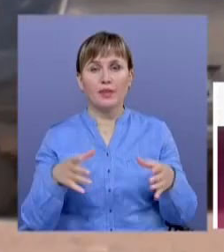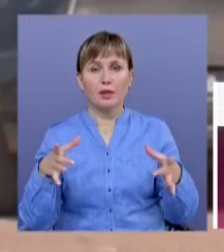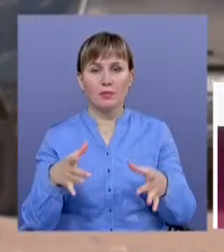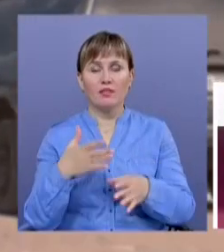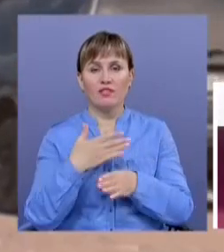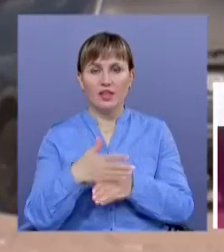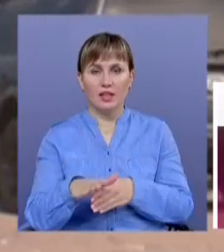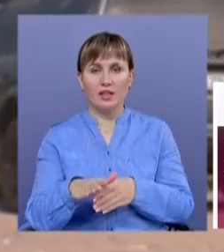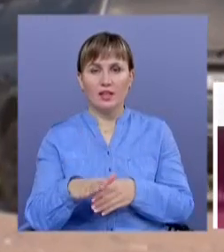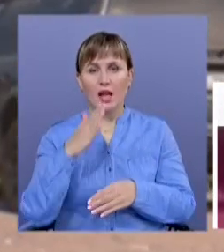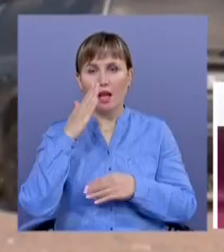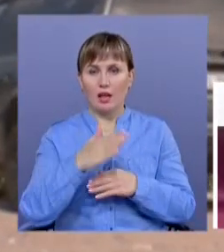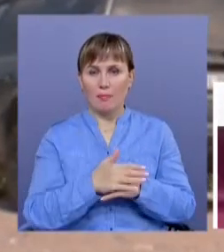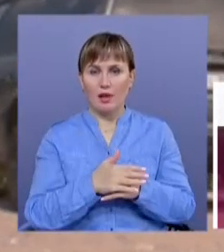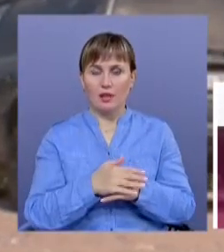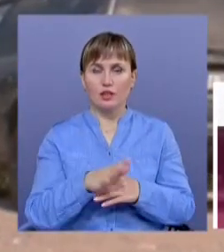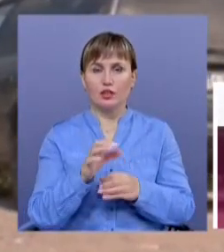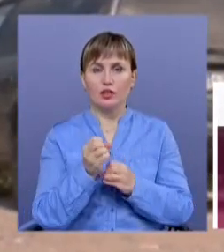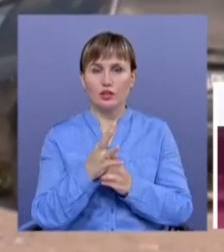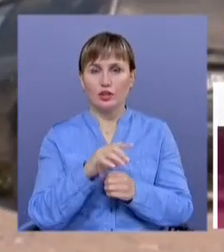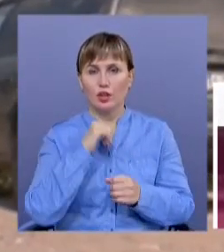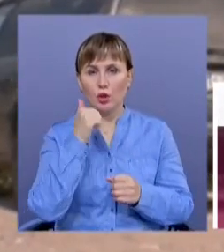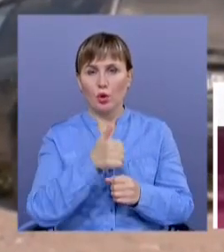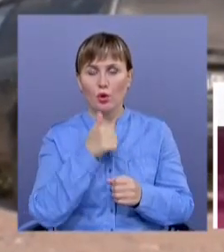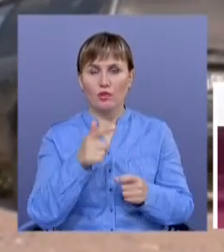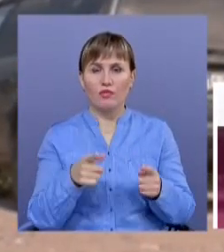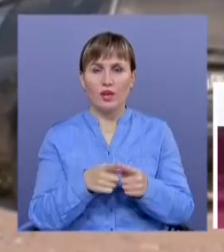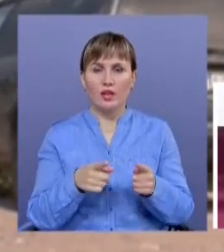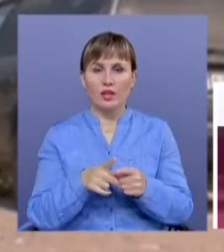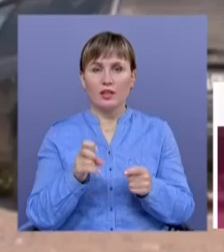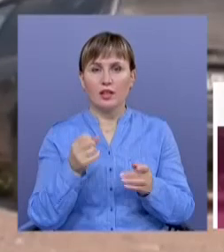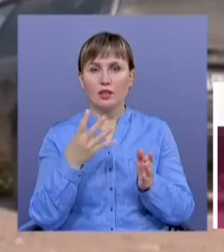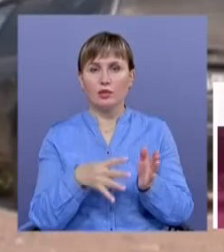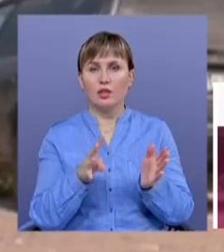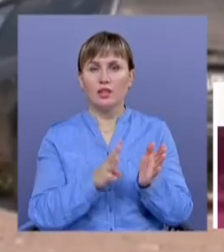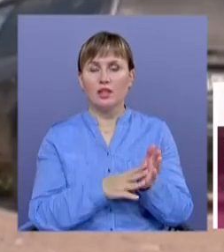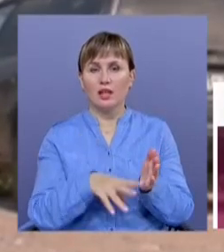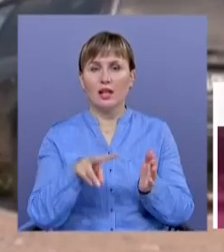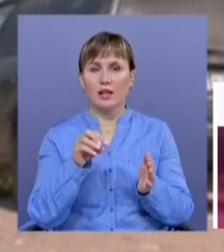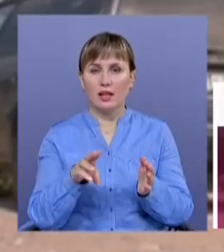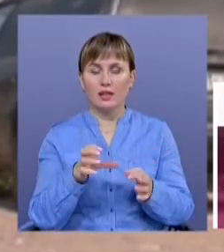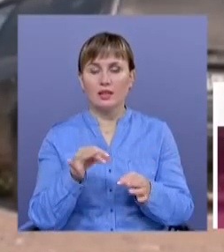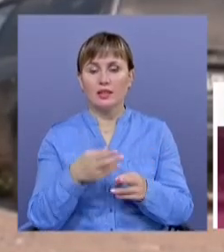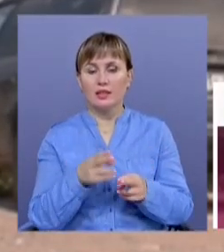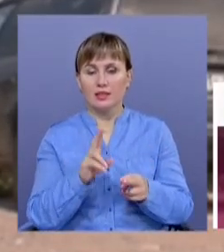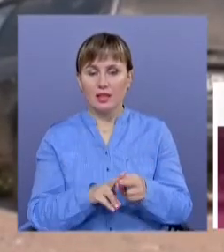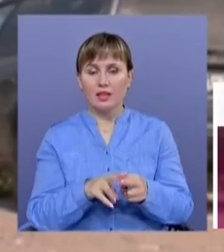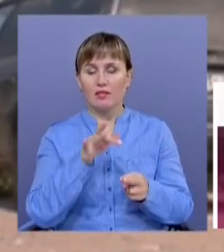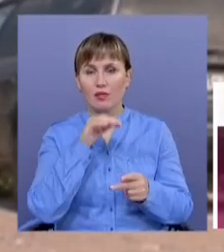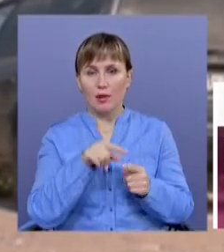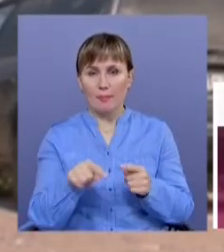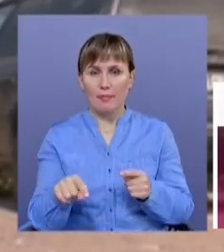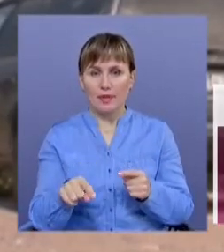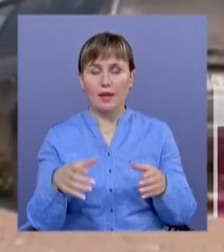с акимата с 2014 года в аренду на 49 лет. С этого момента